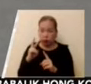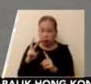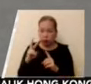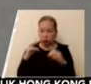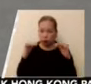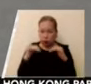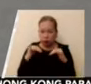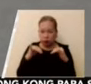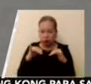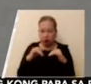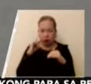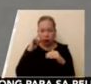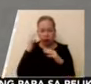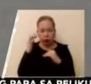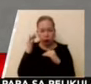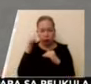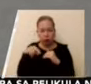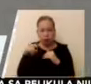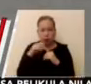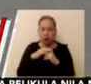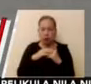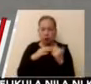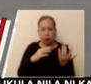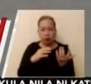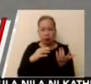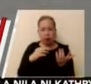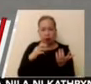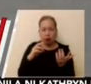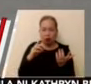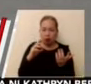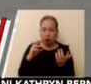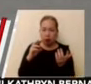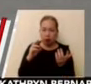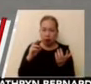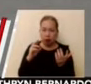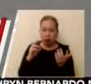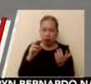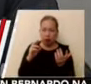I hope, the RAA will be ratified.